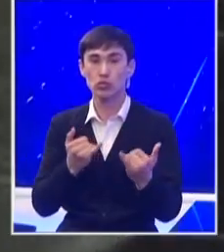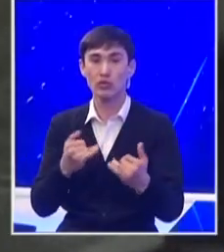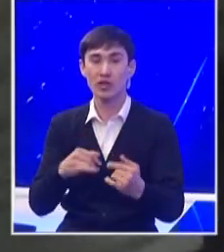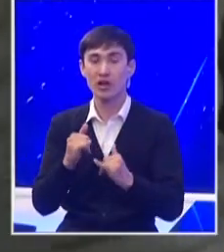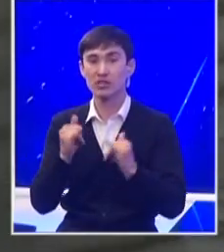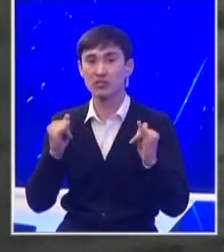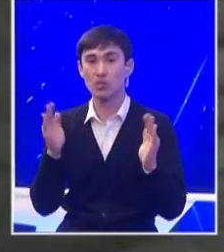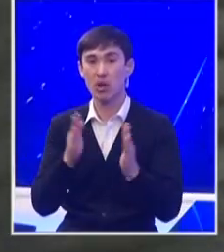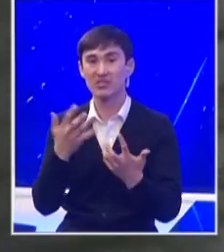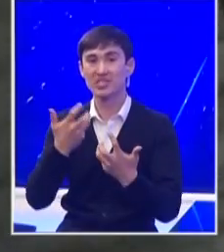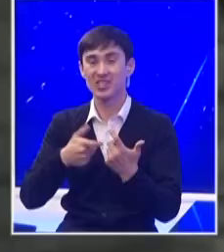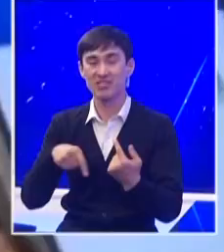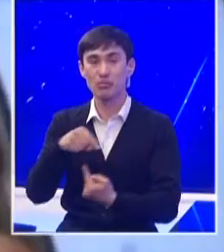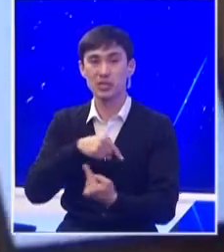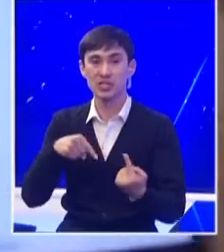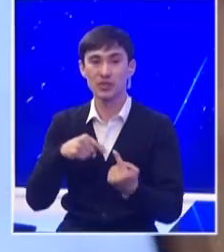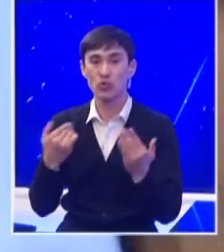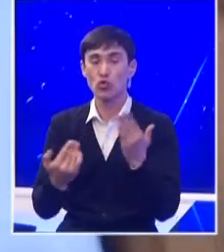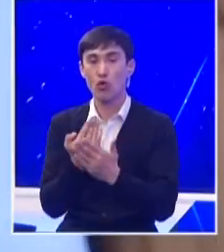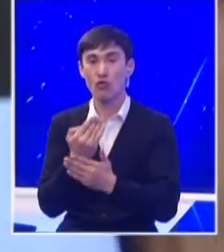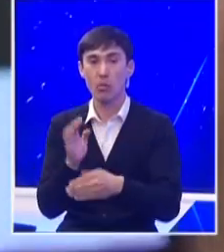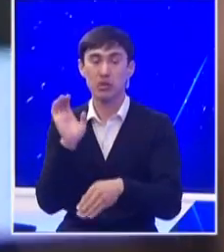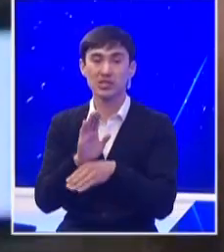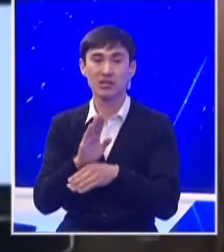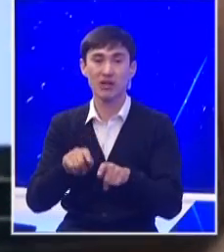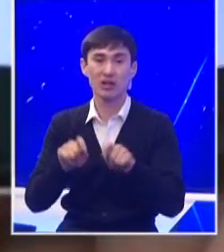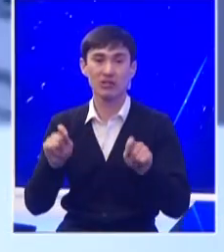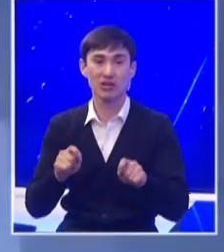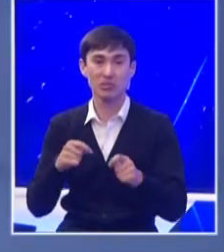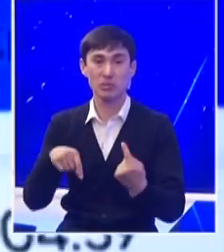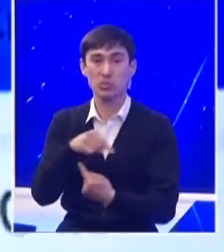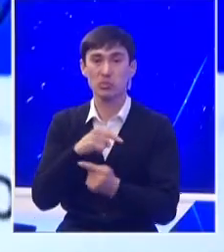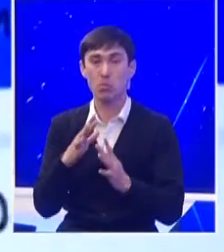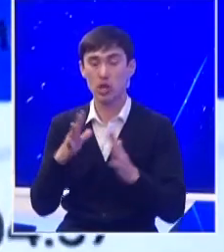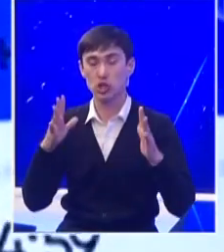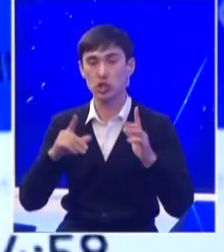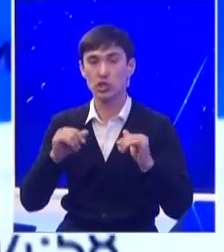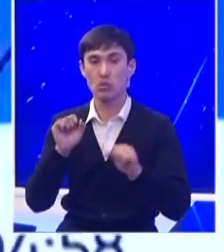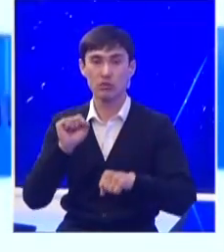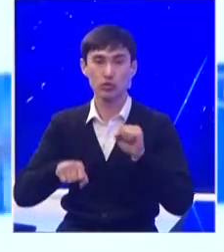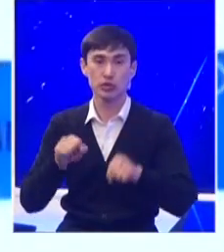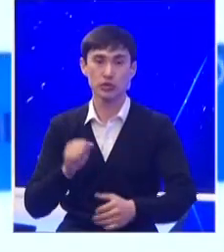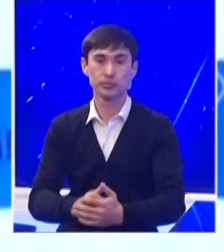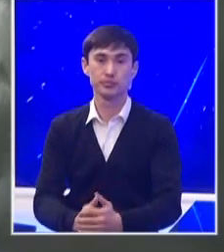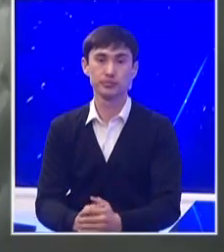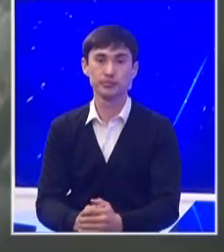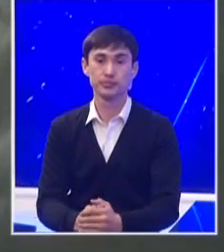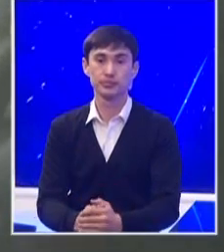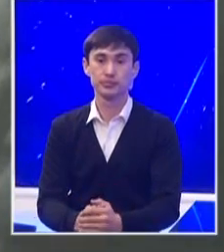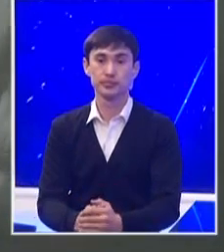для развития малого и среднего бизнеса. Новое постановление открывает перед предпринимателями более широкие возможности.